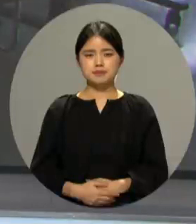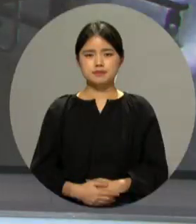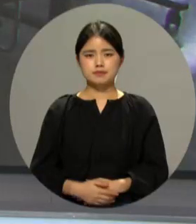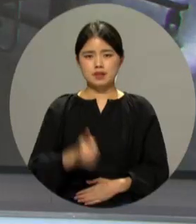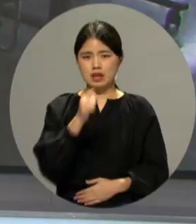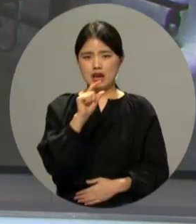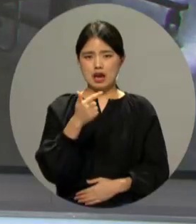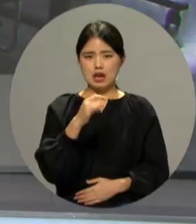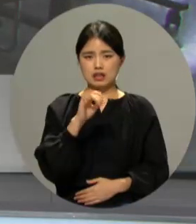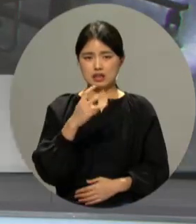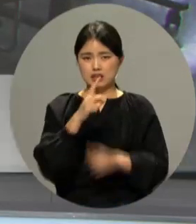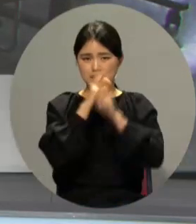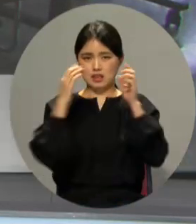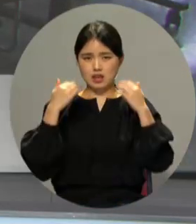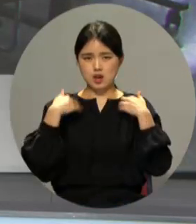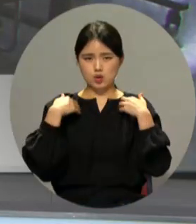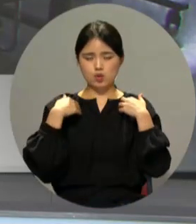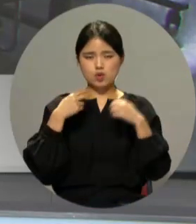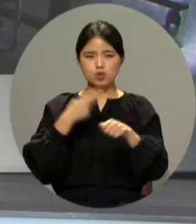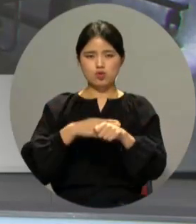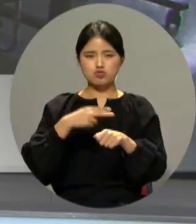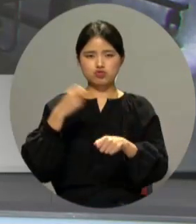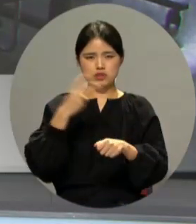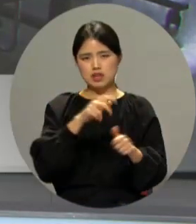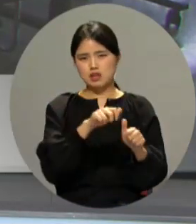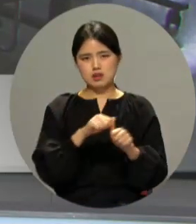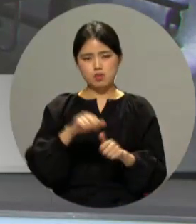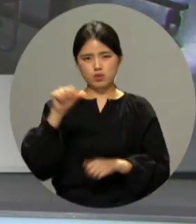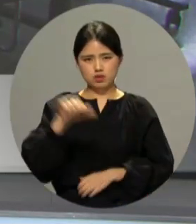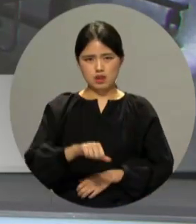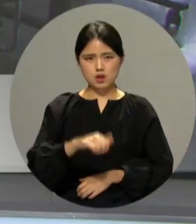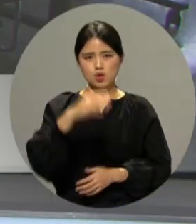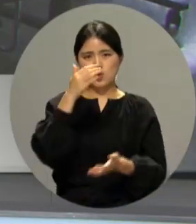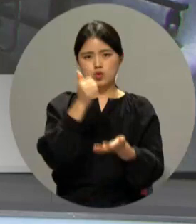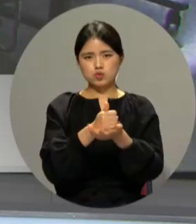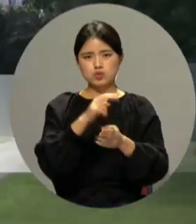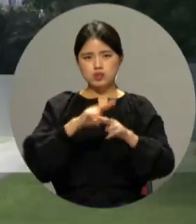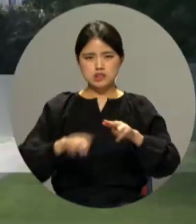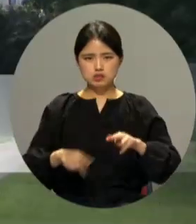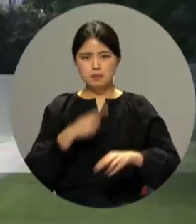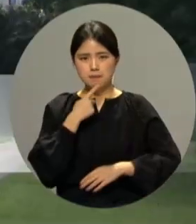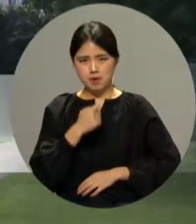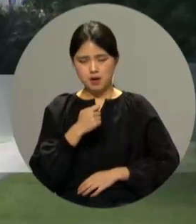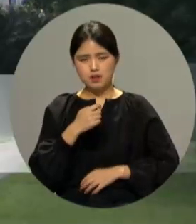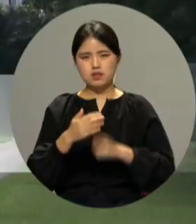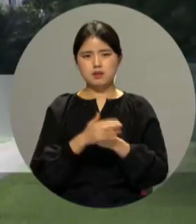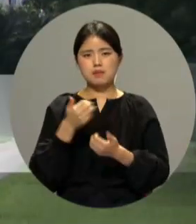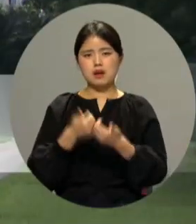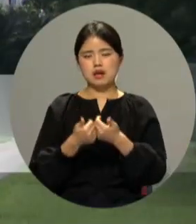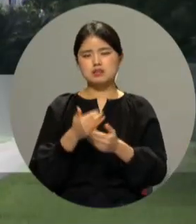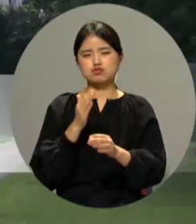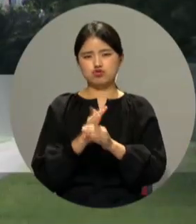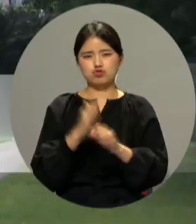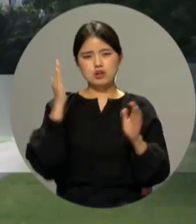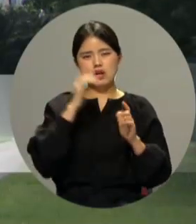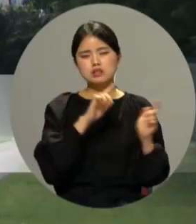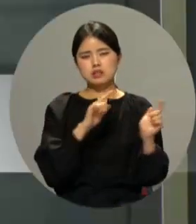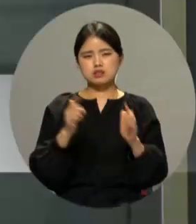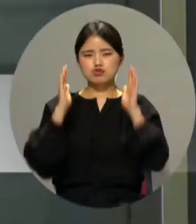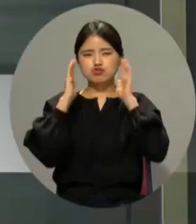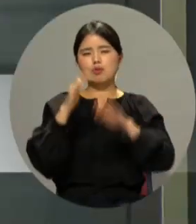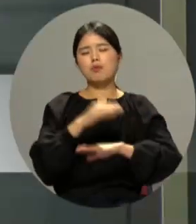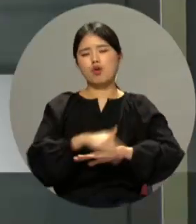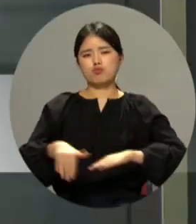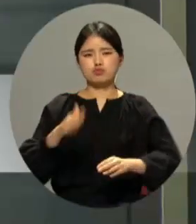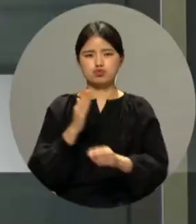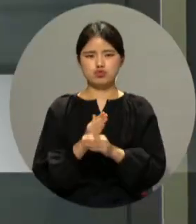한일 장신대가 교수 재임용 탈락과 총장 직위해제 시도 등으로 갈등을 빚는 가운데 학생들이 수업 거부에 나섰습니다